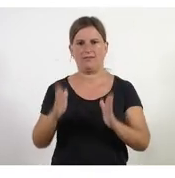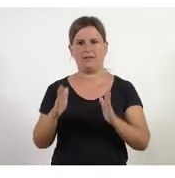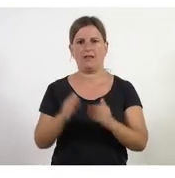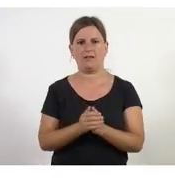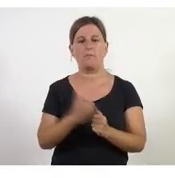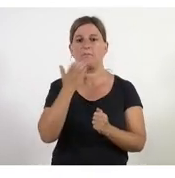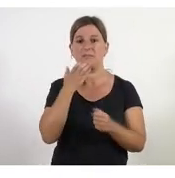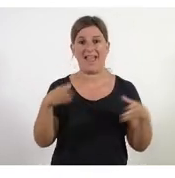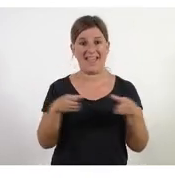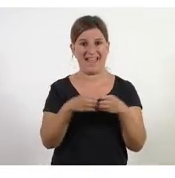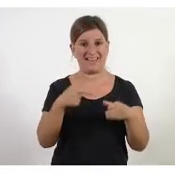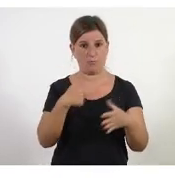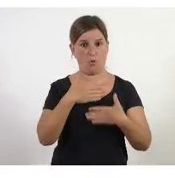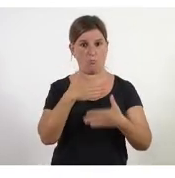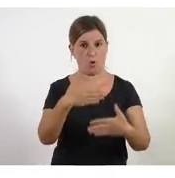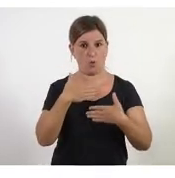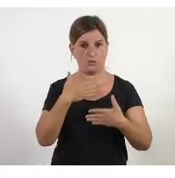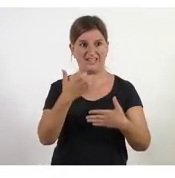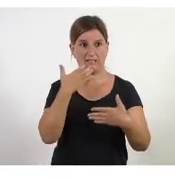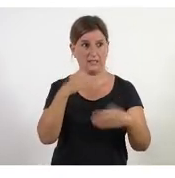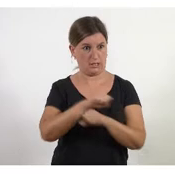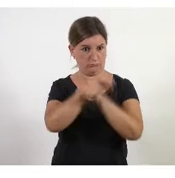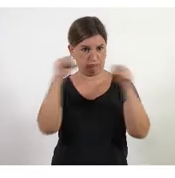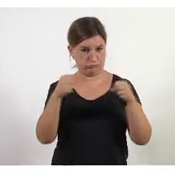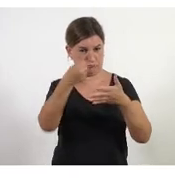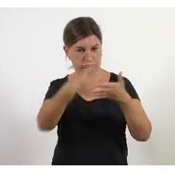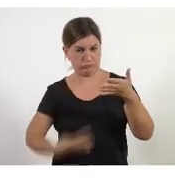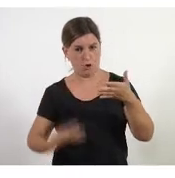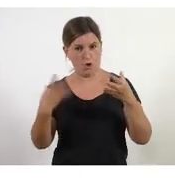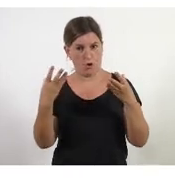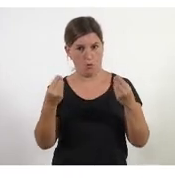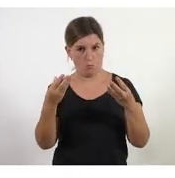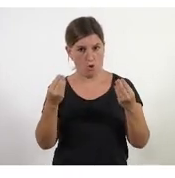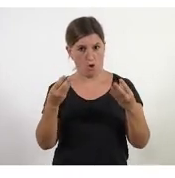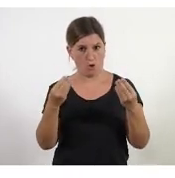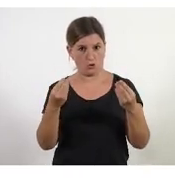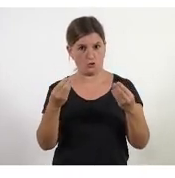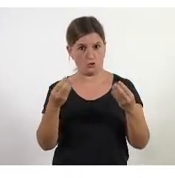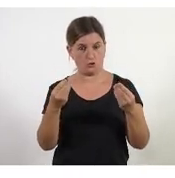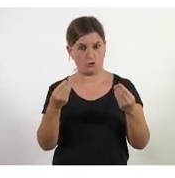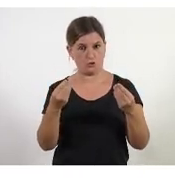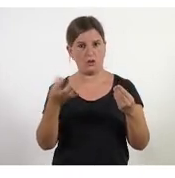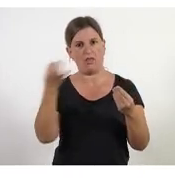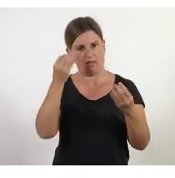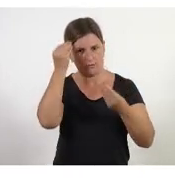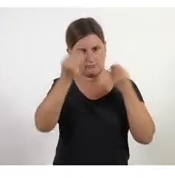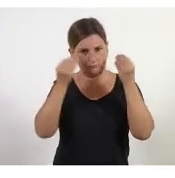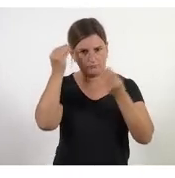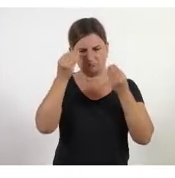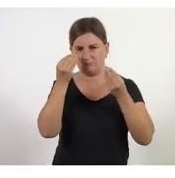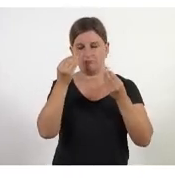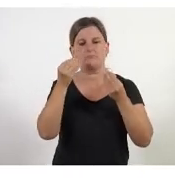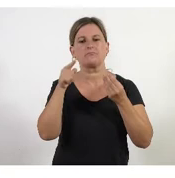equip de voluntaris, si és gran en nombre i veritablement aquest és un punt a valorar, la